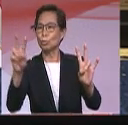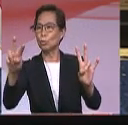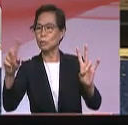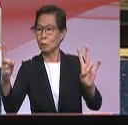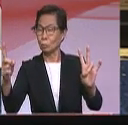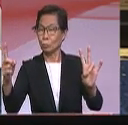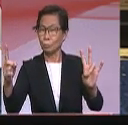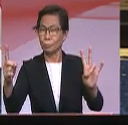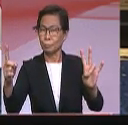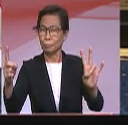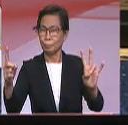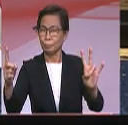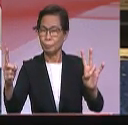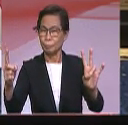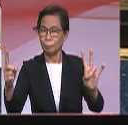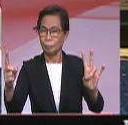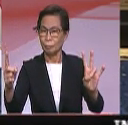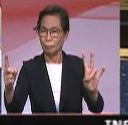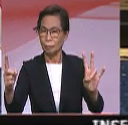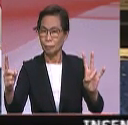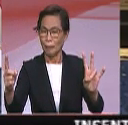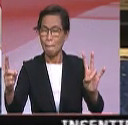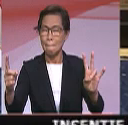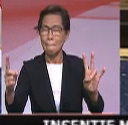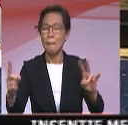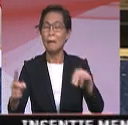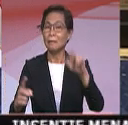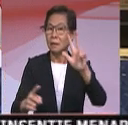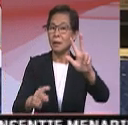7 Januari 2021 iaitu sebanyak